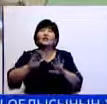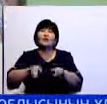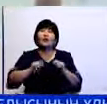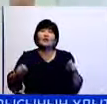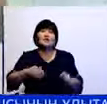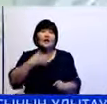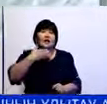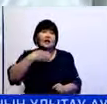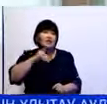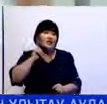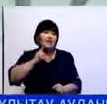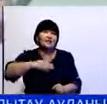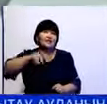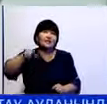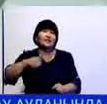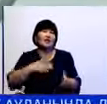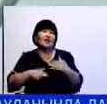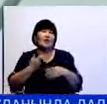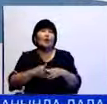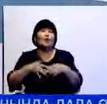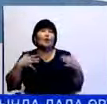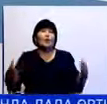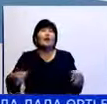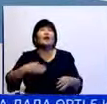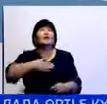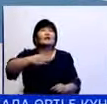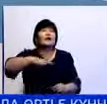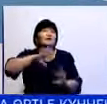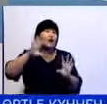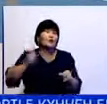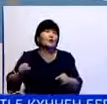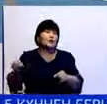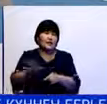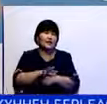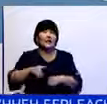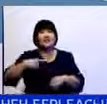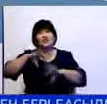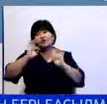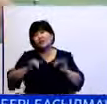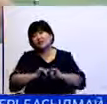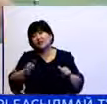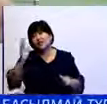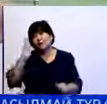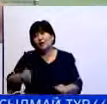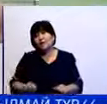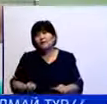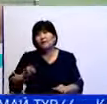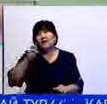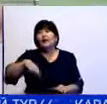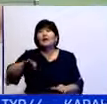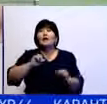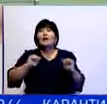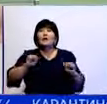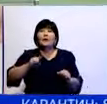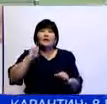ашылғанына жас теннисшілер де дән риза. Енді олар кең алаңда теннистің қыр-сырын жетік игеріп, шеберлігін шыңдайтын болады. Еліміздің спорты жыл